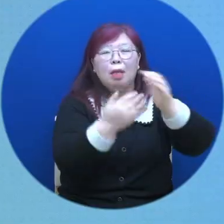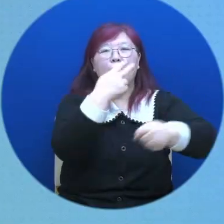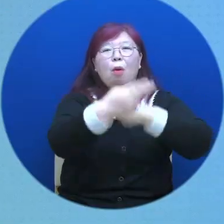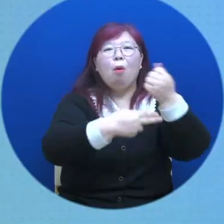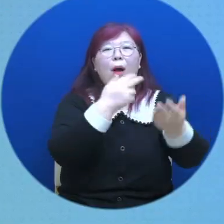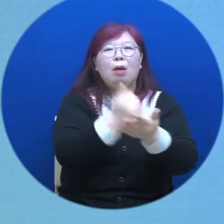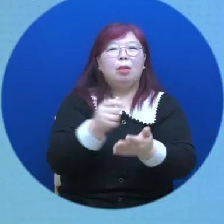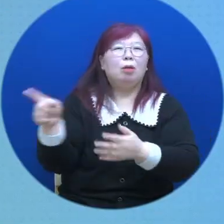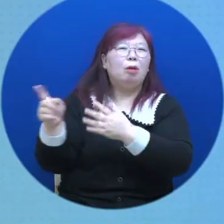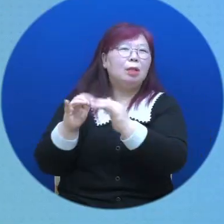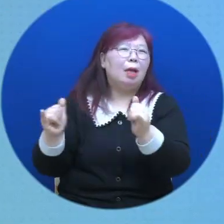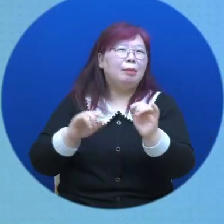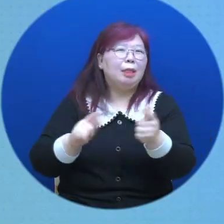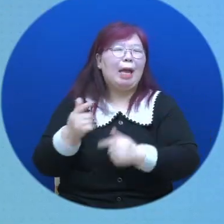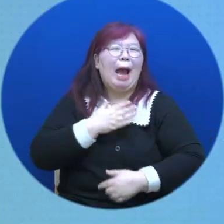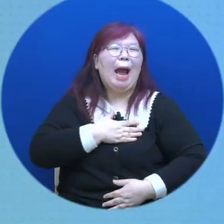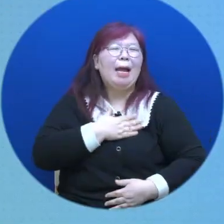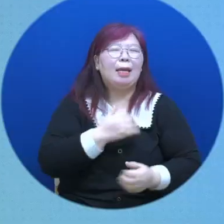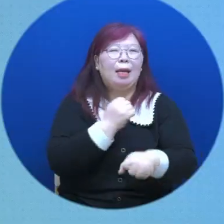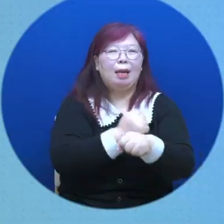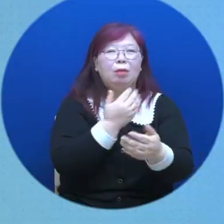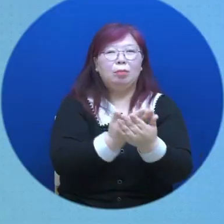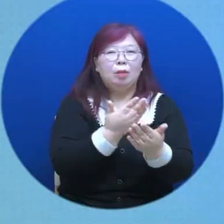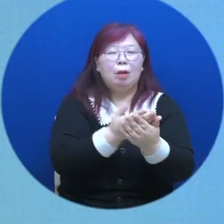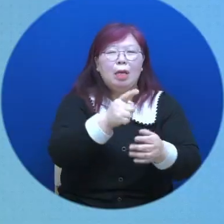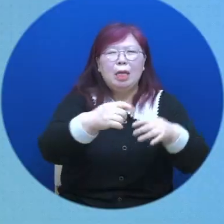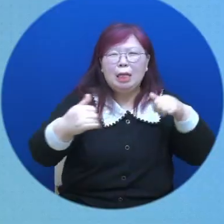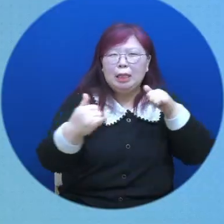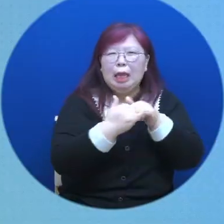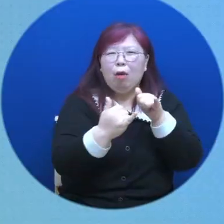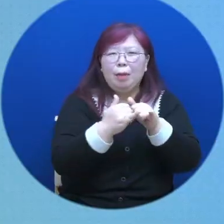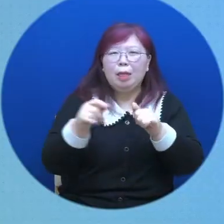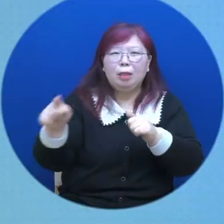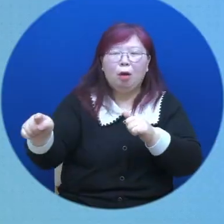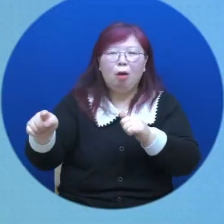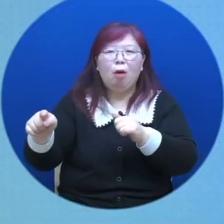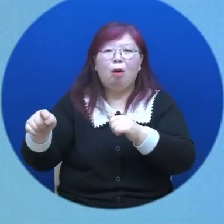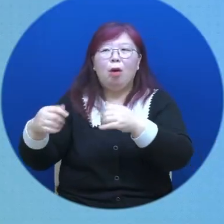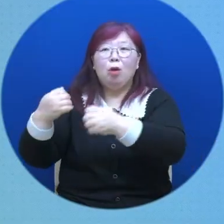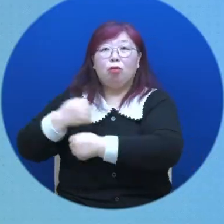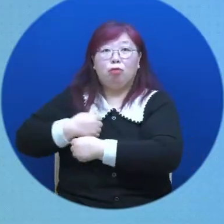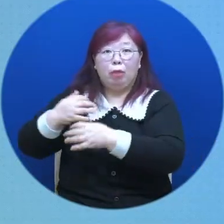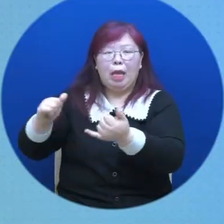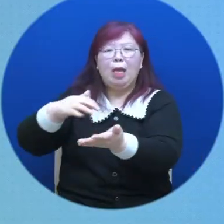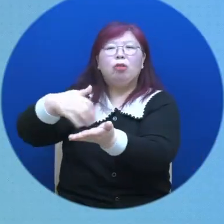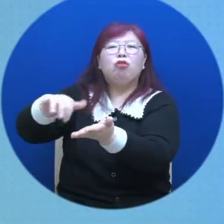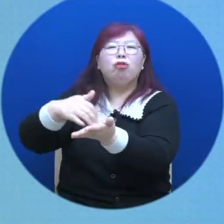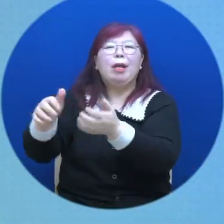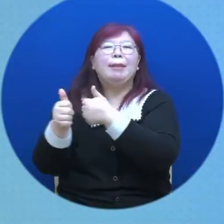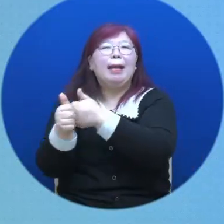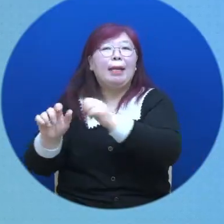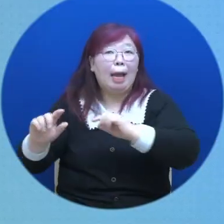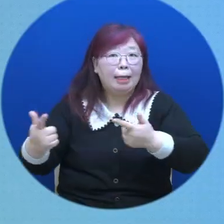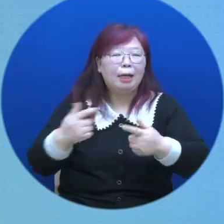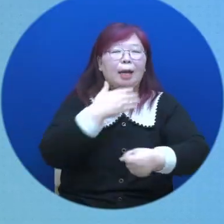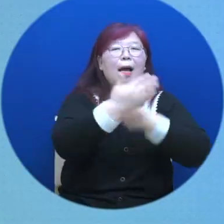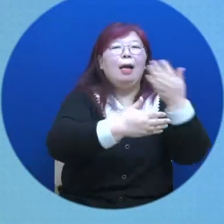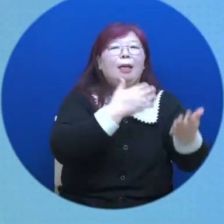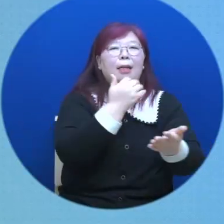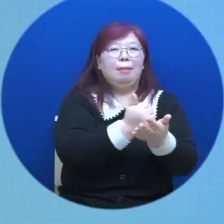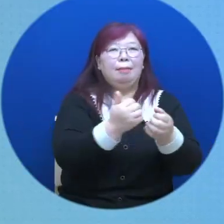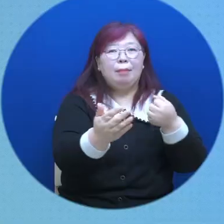하여 주시옵소서. 이 싸움이 저 많은 병력의 수에 의한 것이 아니라 하나님에 의해서 이루어지는